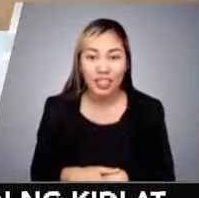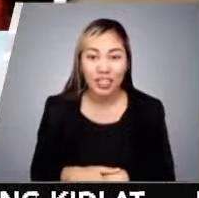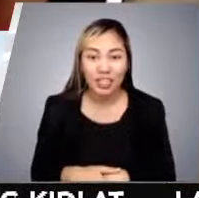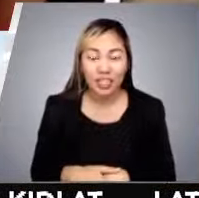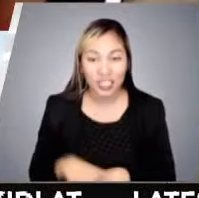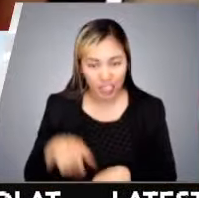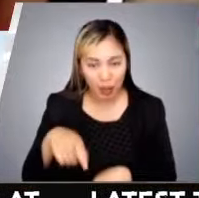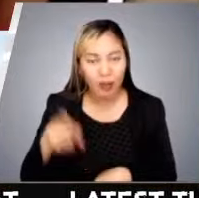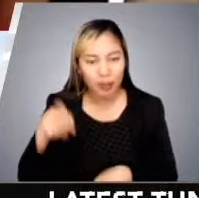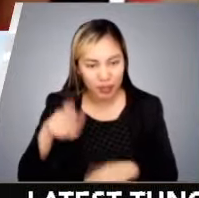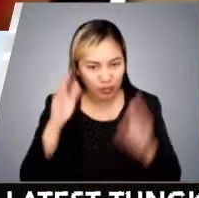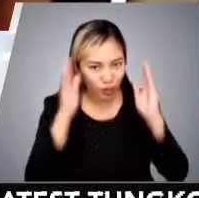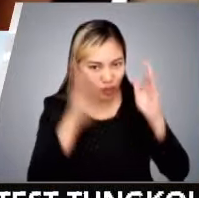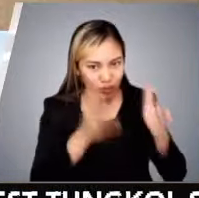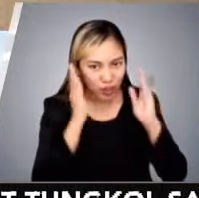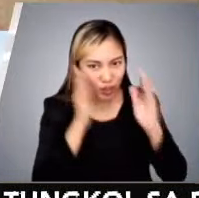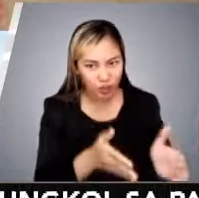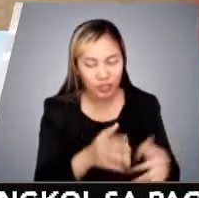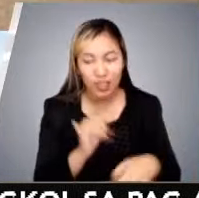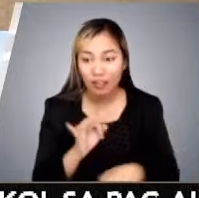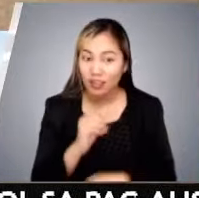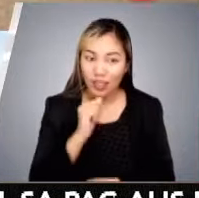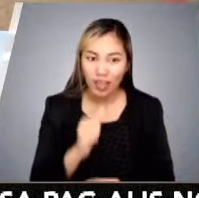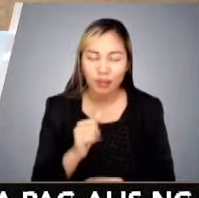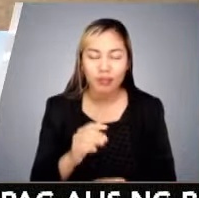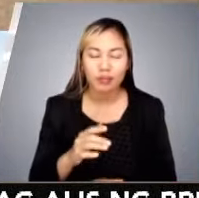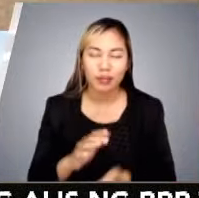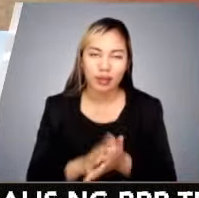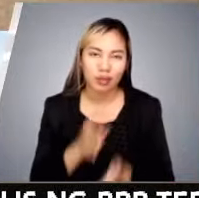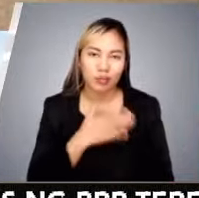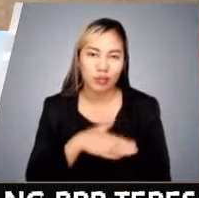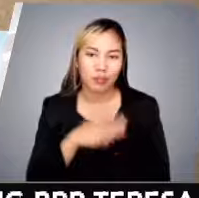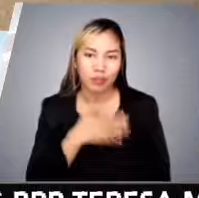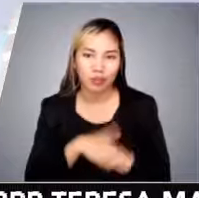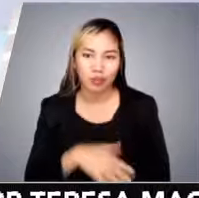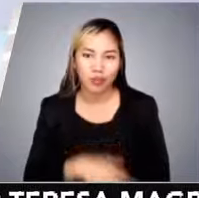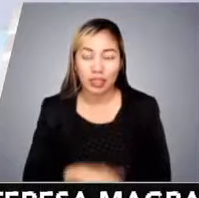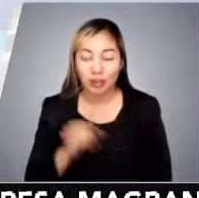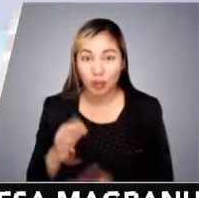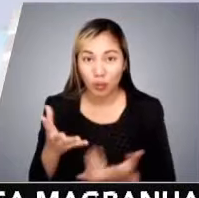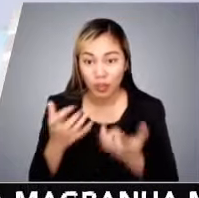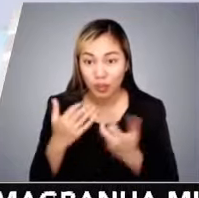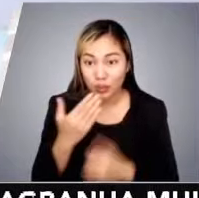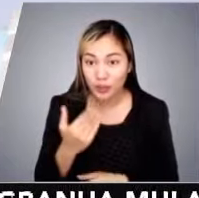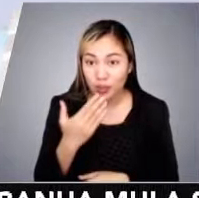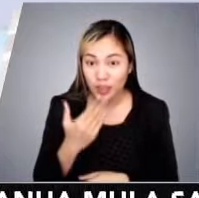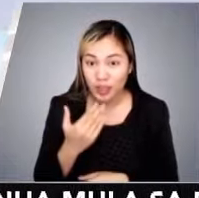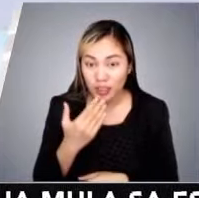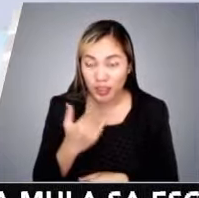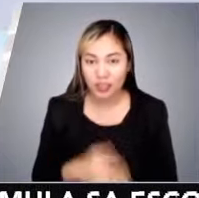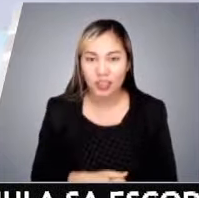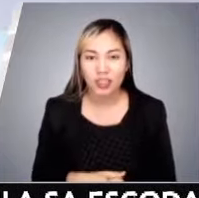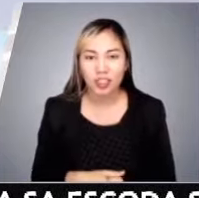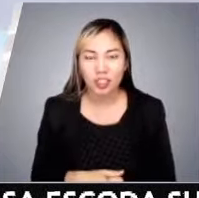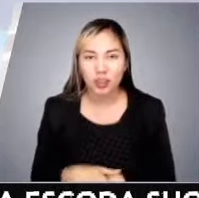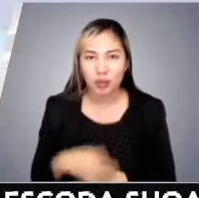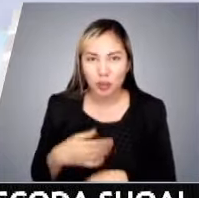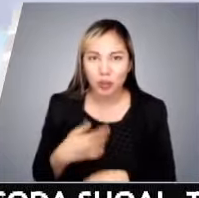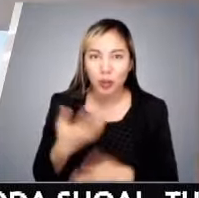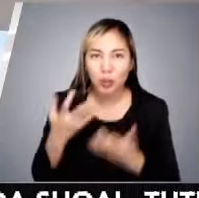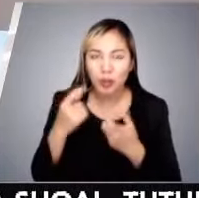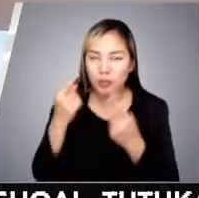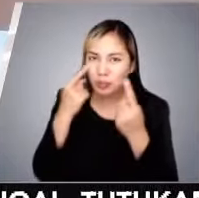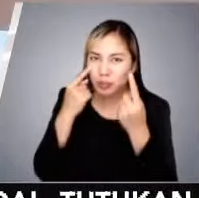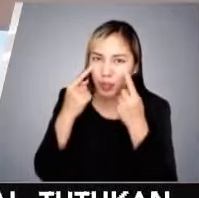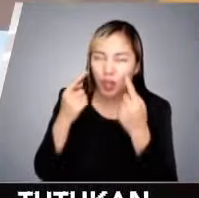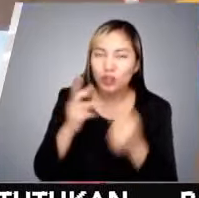Kundi, magagalit daw. Kapag gusto raw nito magpalambing, puppy eyes are the key talaga. Oh, ang clingy